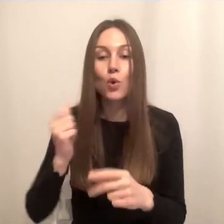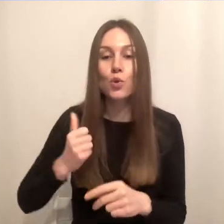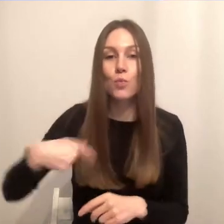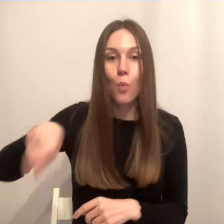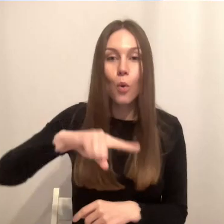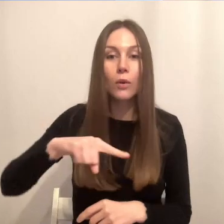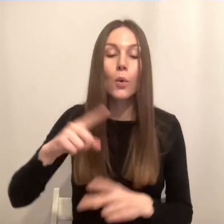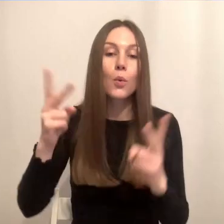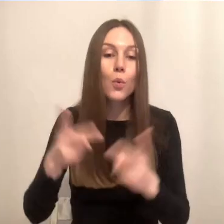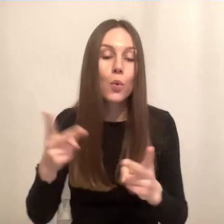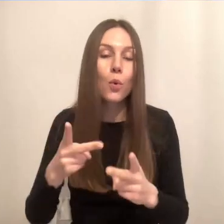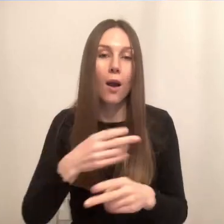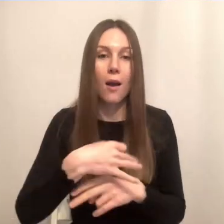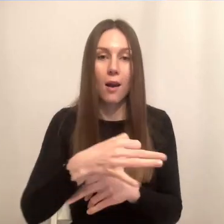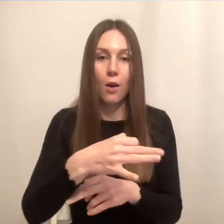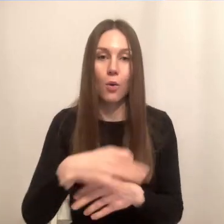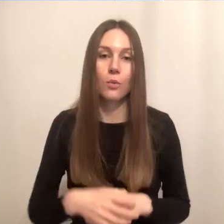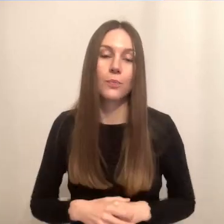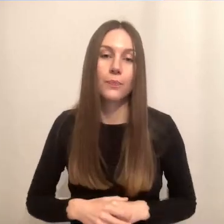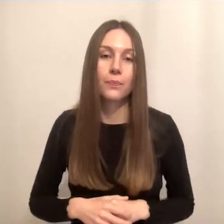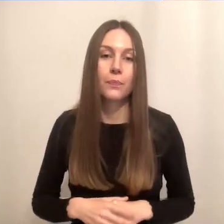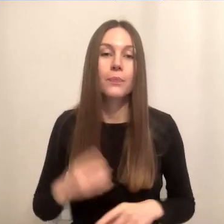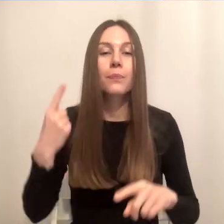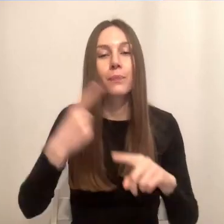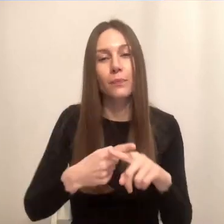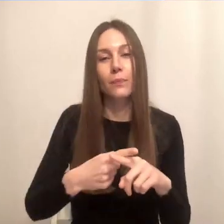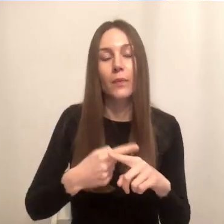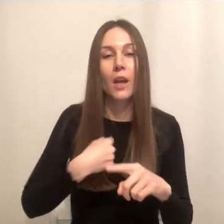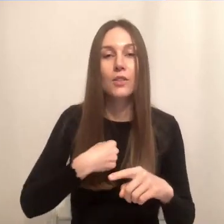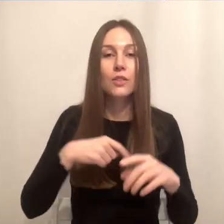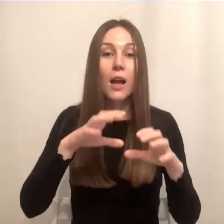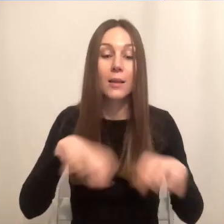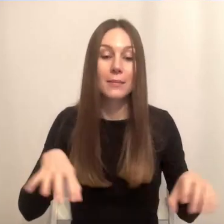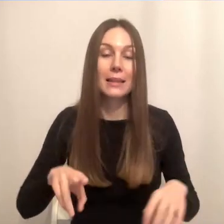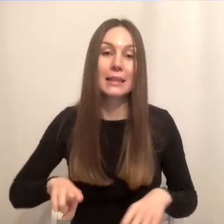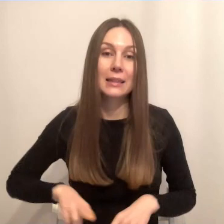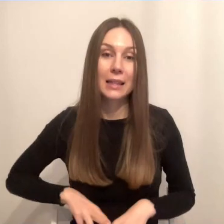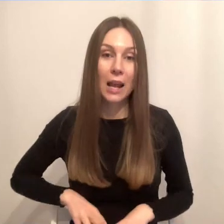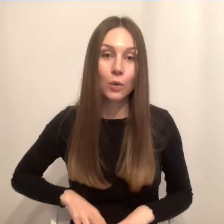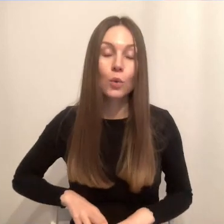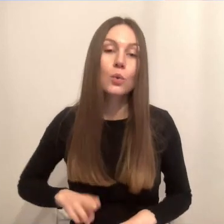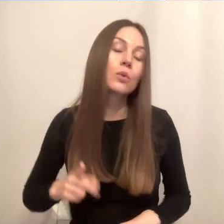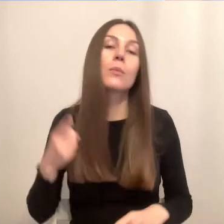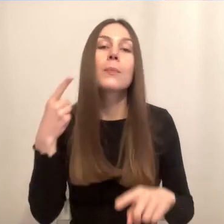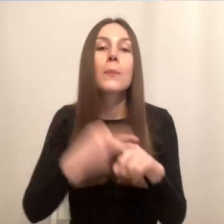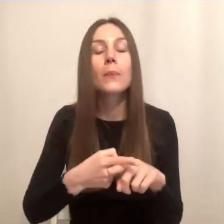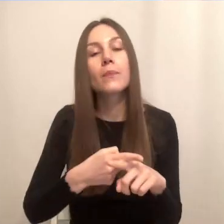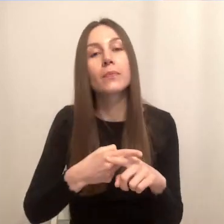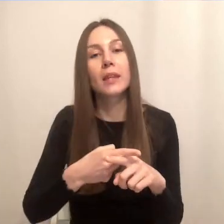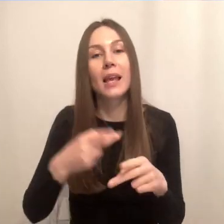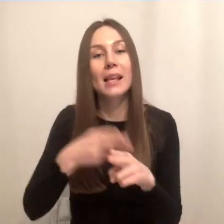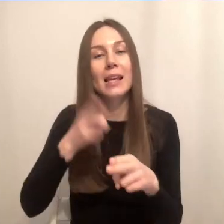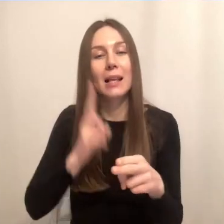rajonui. Gal irgi pridėsiu tai, kad konkrečiai kaip administracijos direktorius tiek ir prisidėjau prie geležinkelio pervažos